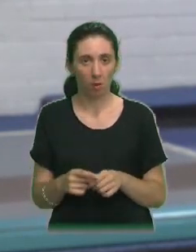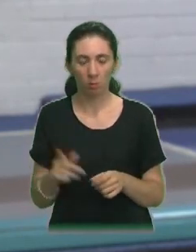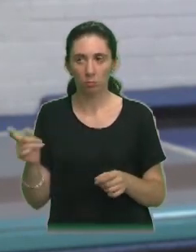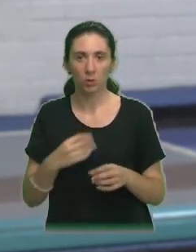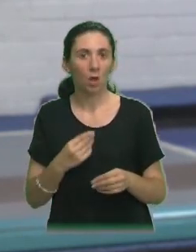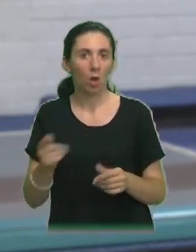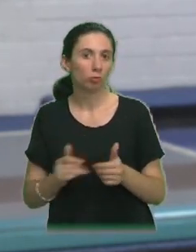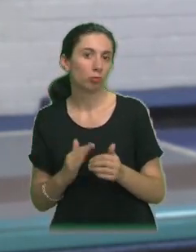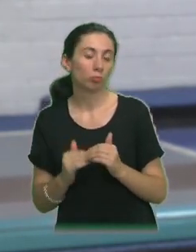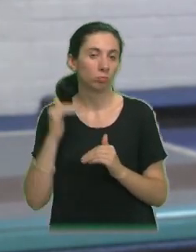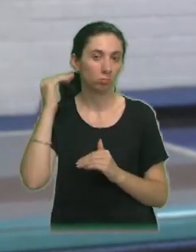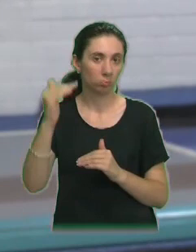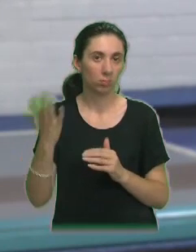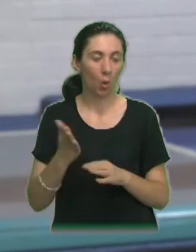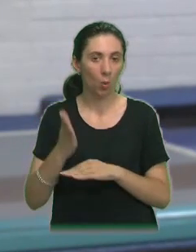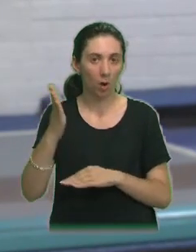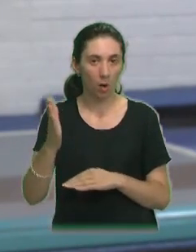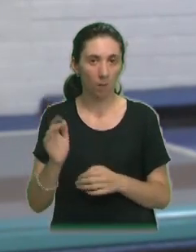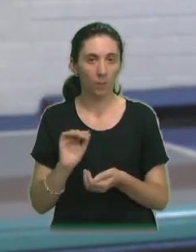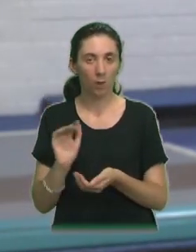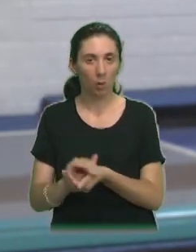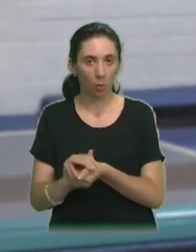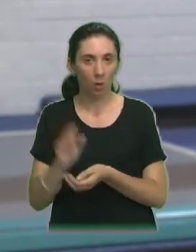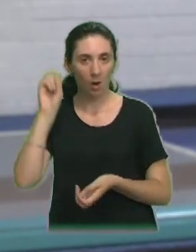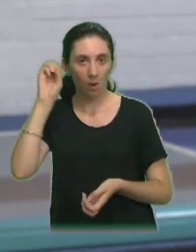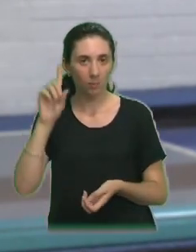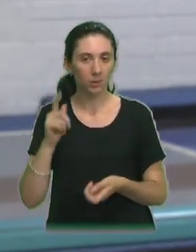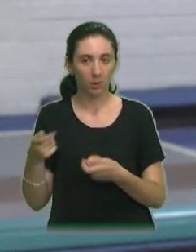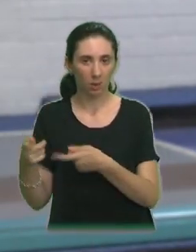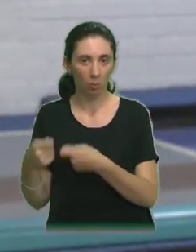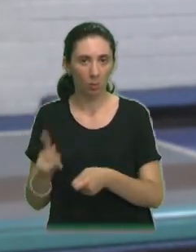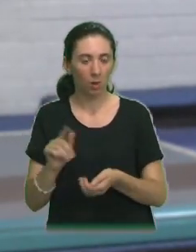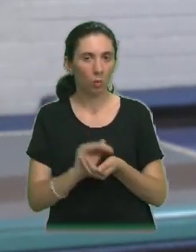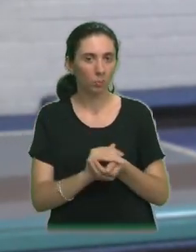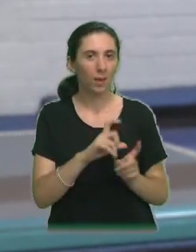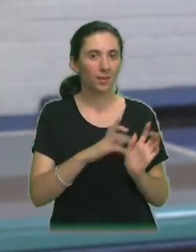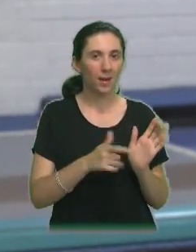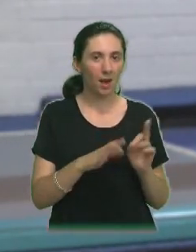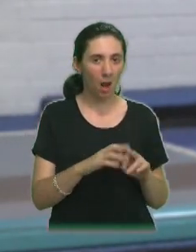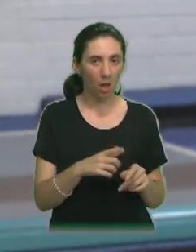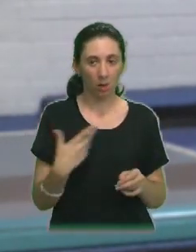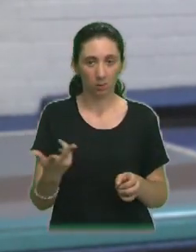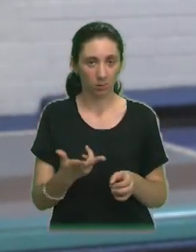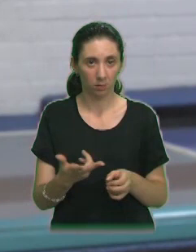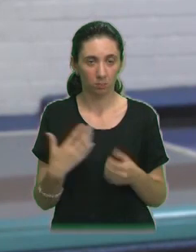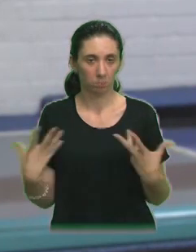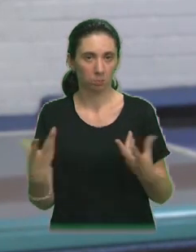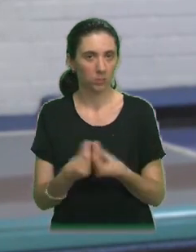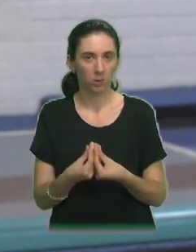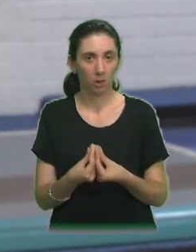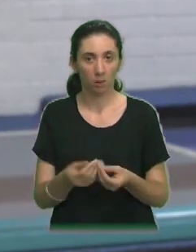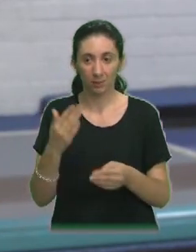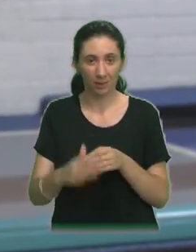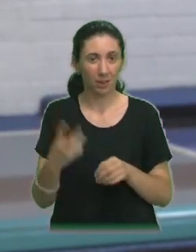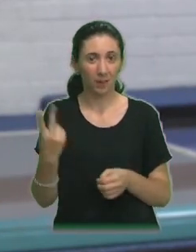napredovale i kolegice iz kluba Ramisa i kolegice iz kluba Daniela, tako da zajedno zadnje